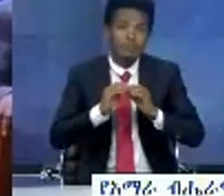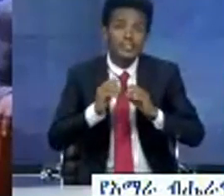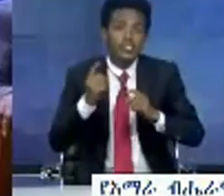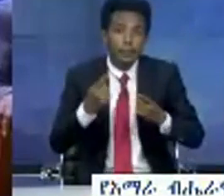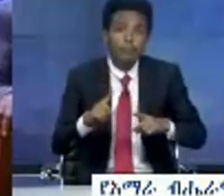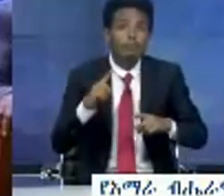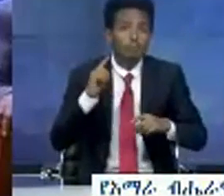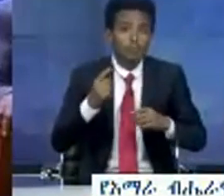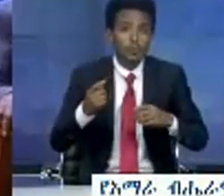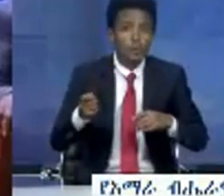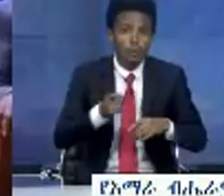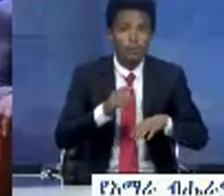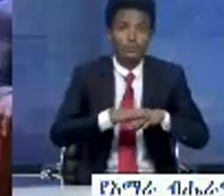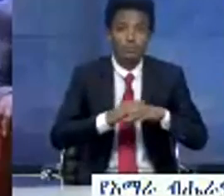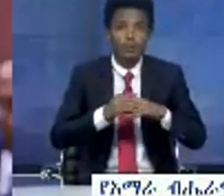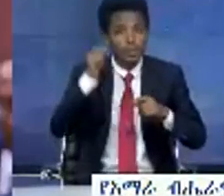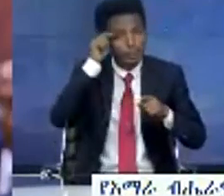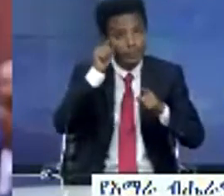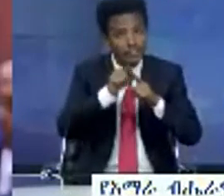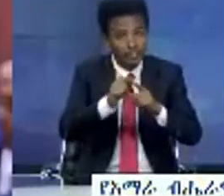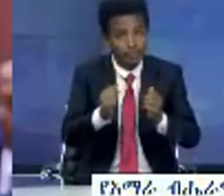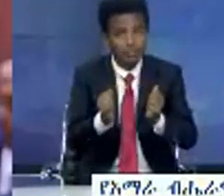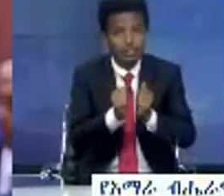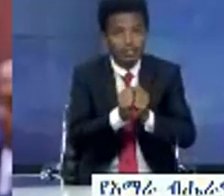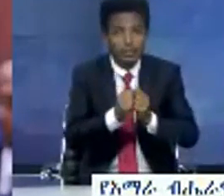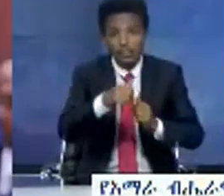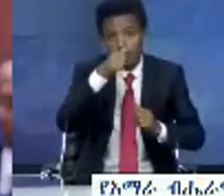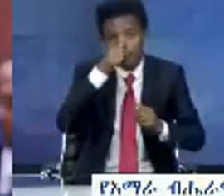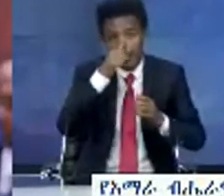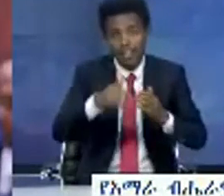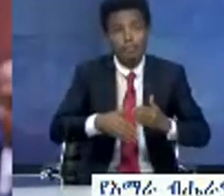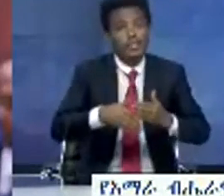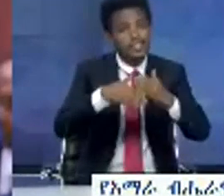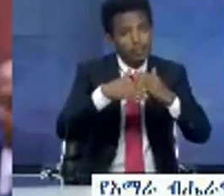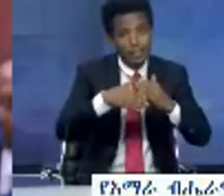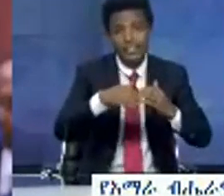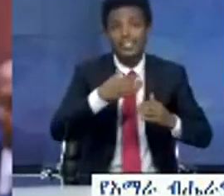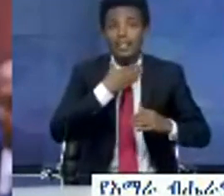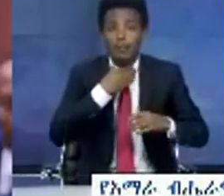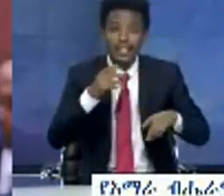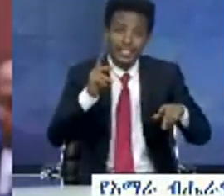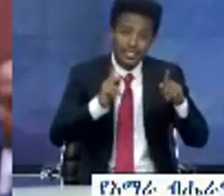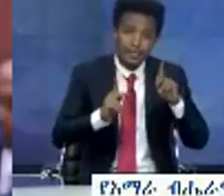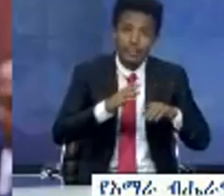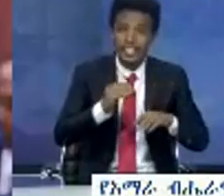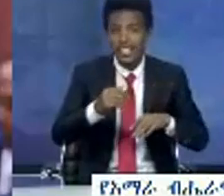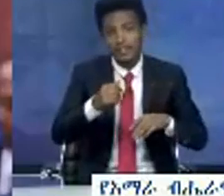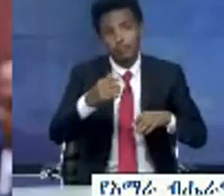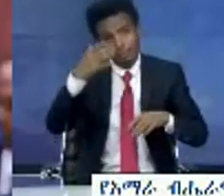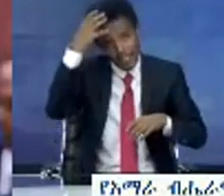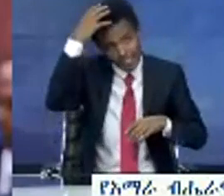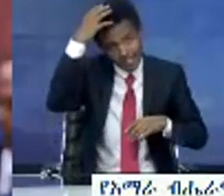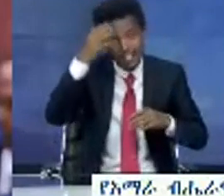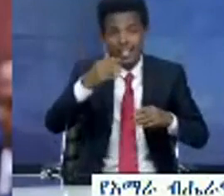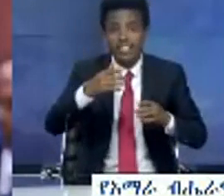ፍቅር፣ መተሳሰብና ወንድማማችነት የሰፈነባትን ኢትዮጵያን ለመገንባት የአማራ ህዝብና መንግስት